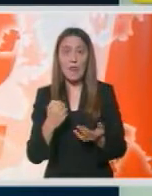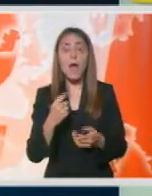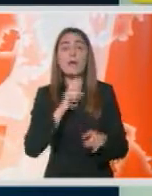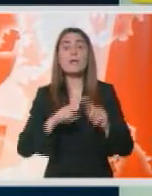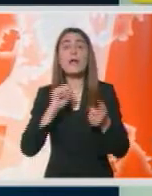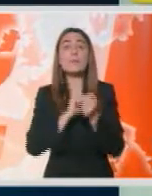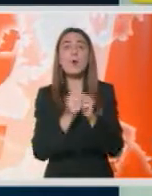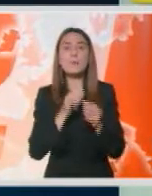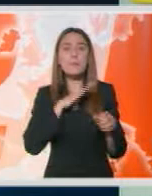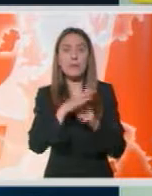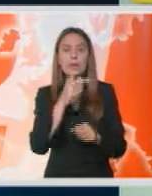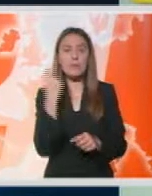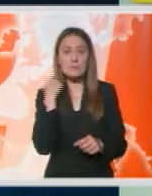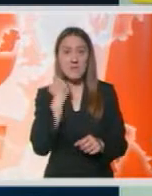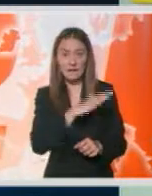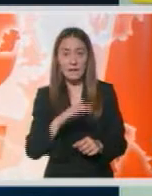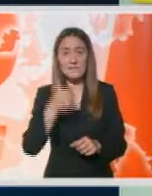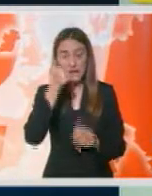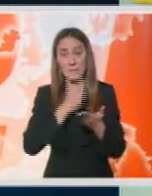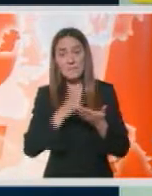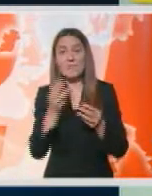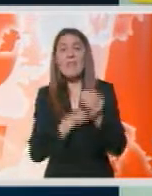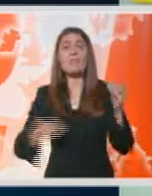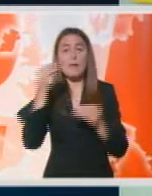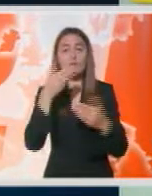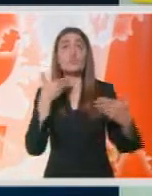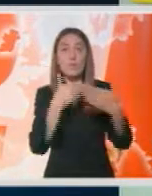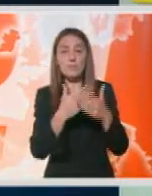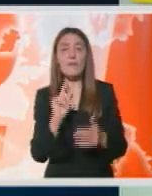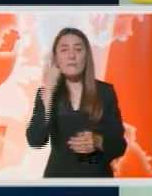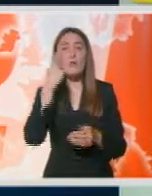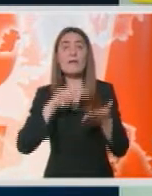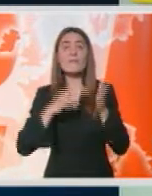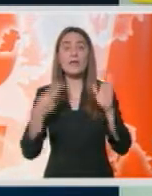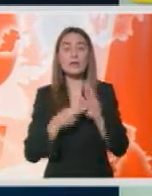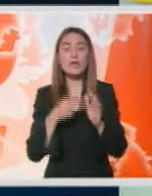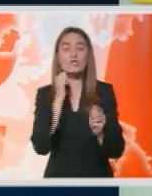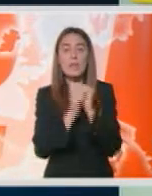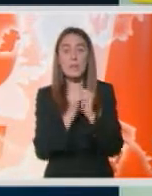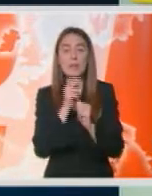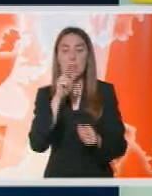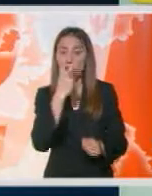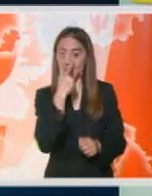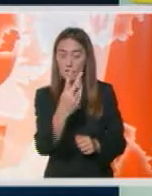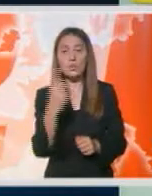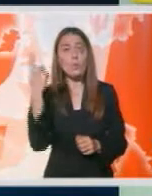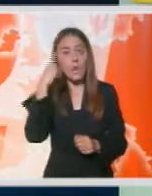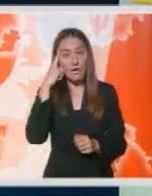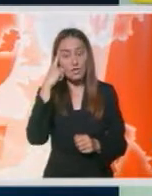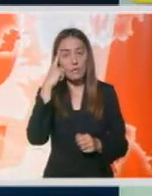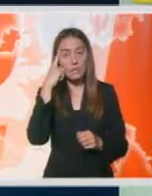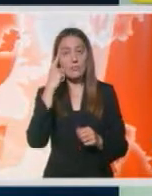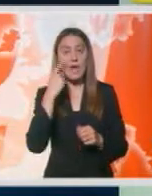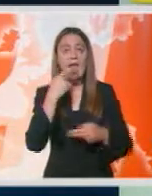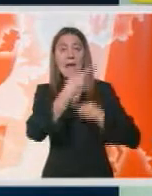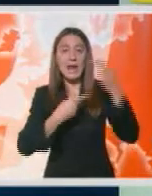borba protiv pedofilije se jednim delom i najvećim delom upravo odnosi na visokotehnološki kriminal, imajući u vidu da se uglavnom razmena